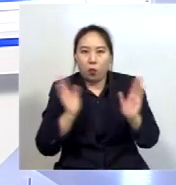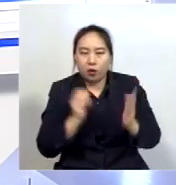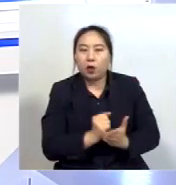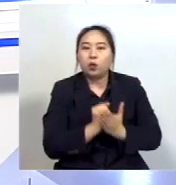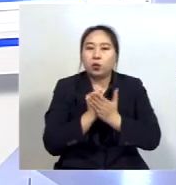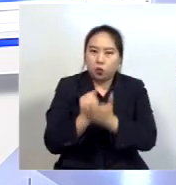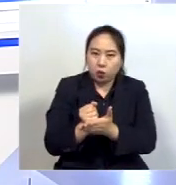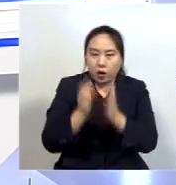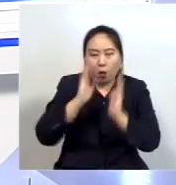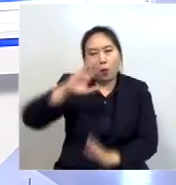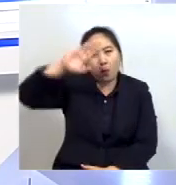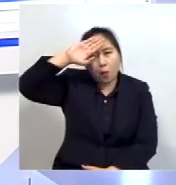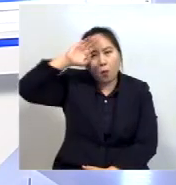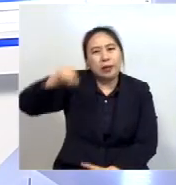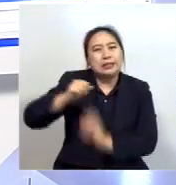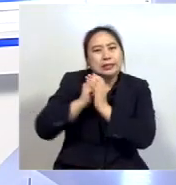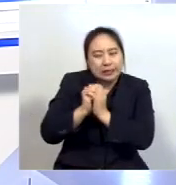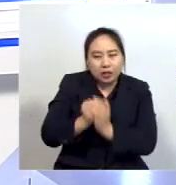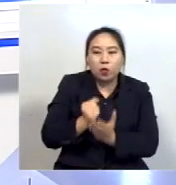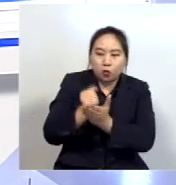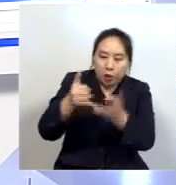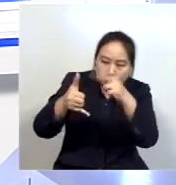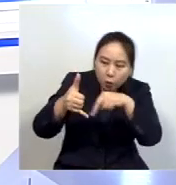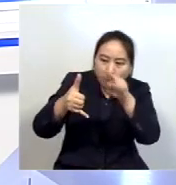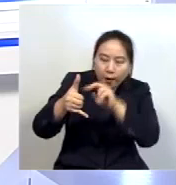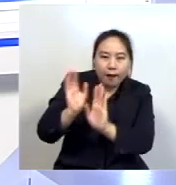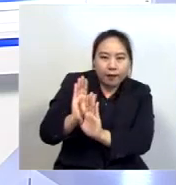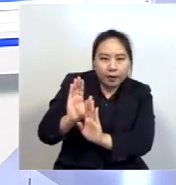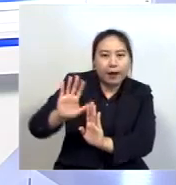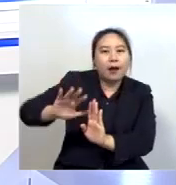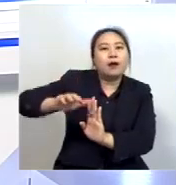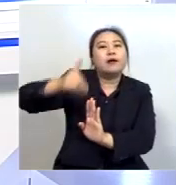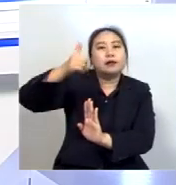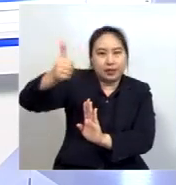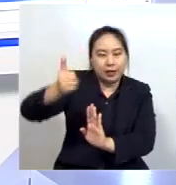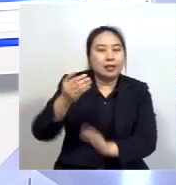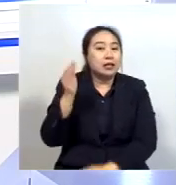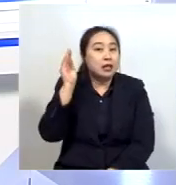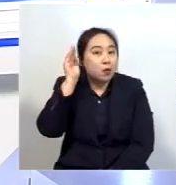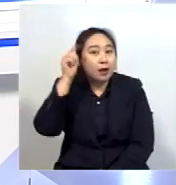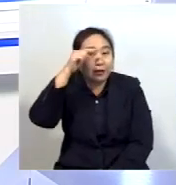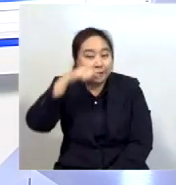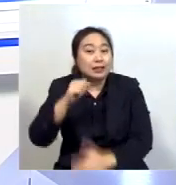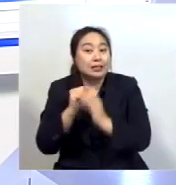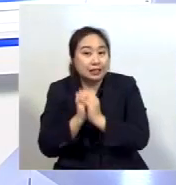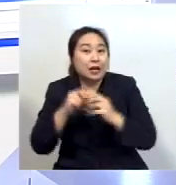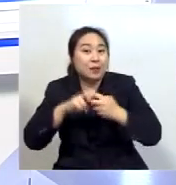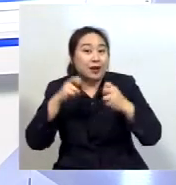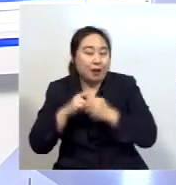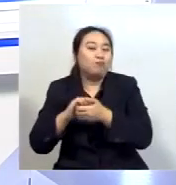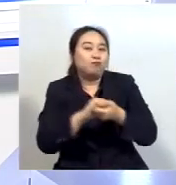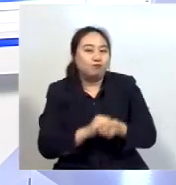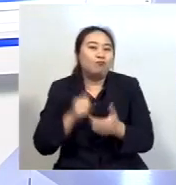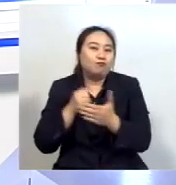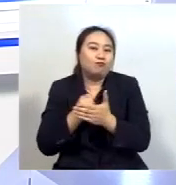แลรักษาผู้ป่วยติดเชื้อชาวจีนเป็นอย่างดีแล้วก็ให้ความเชื่อมั่นนะคะว่าไทยและจีนนั่นแหละเราจะร่วมกันฝ่าฟ้นวิกฤตไปให้ได้